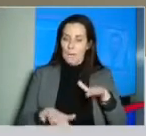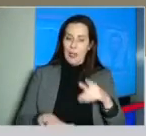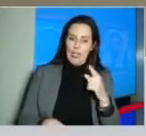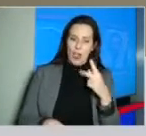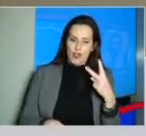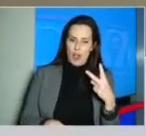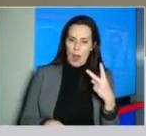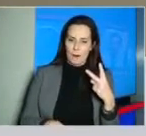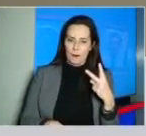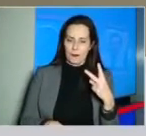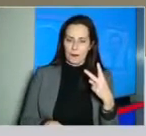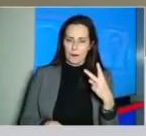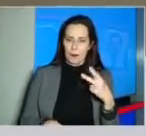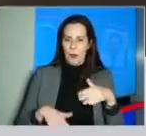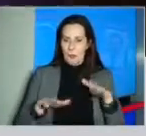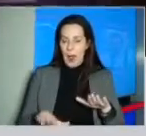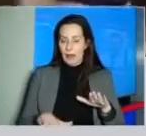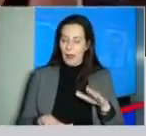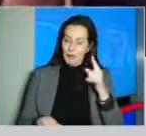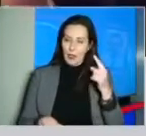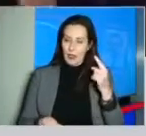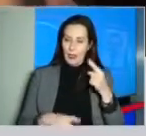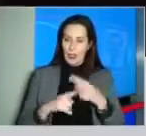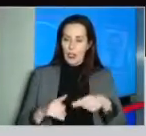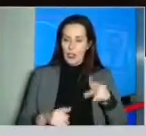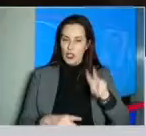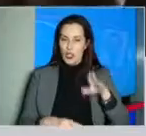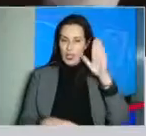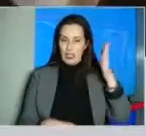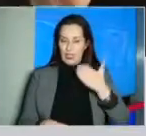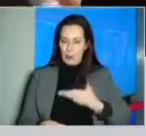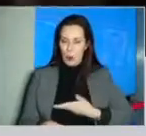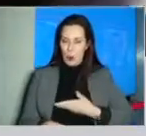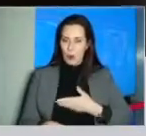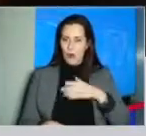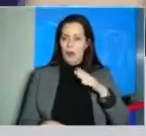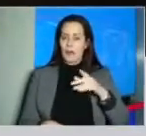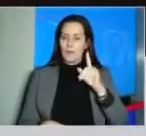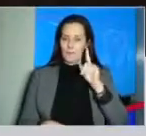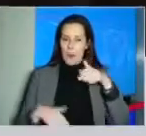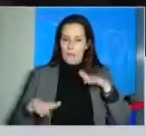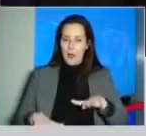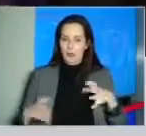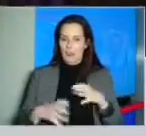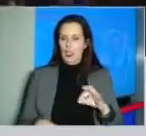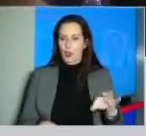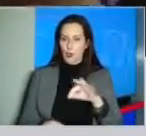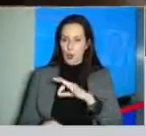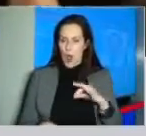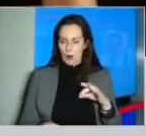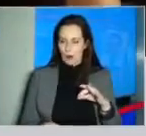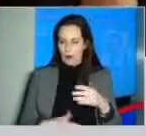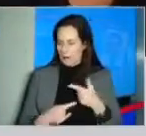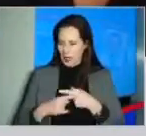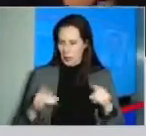שניים, שמנדט וחצי, למשל, יש עתיד קיבלו בבחירות ב-2015, ומנדט, מנדט וחצי עבר לכולנו,